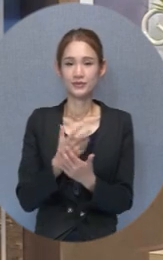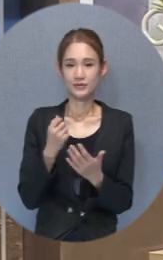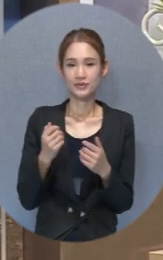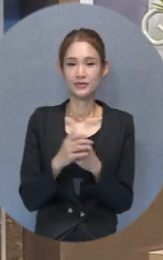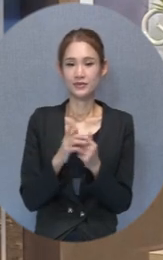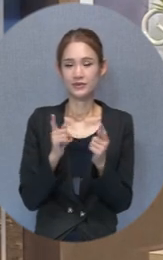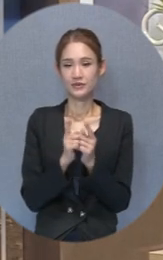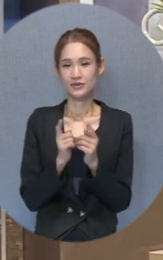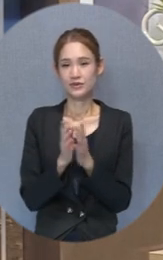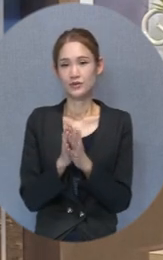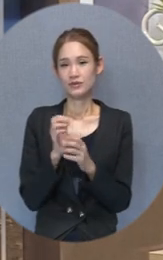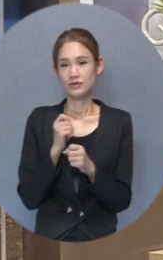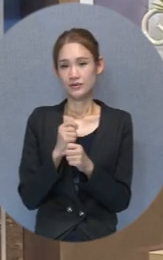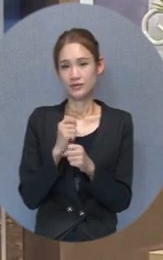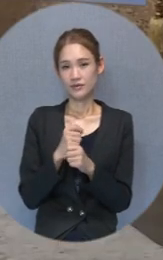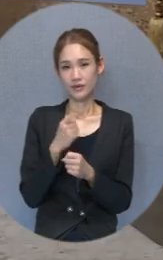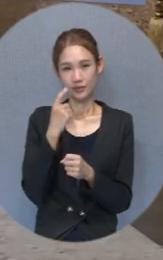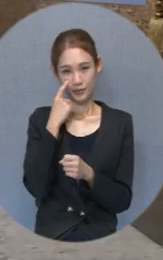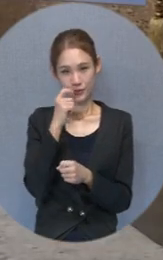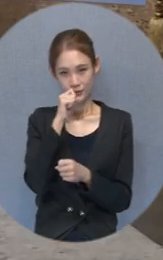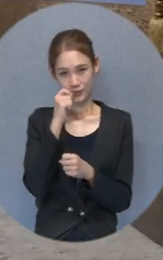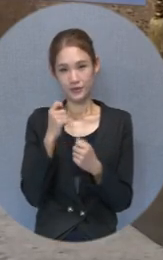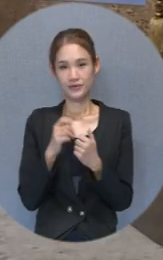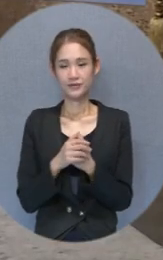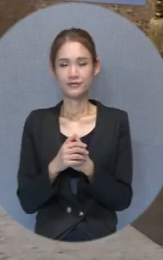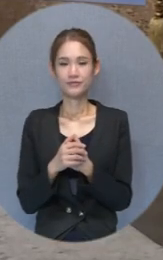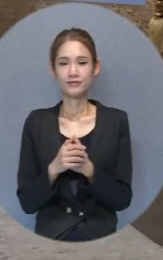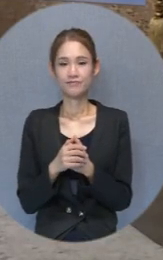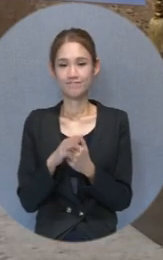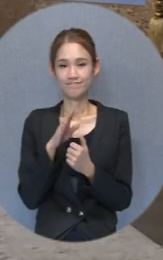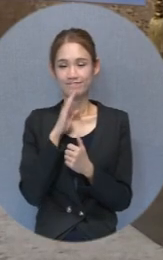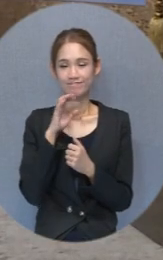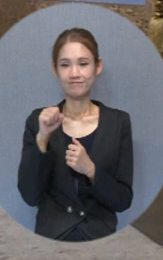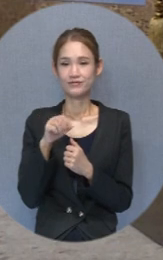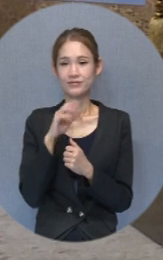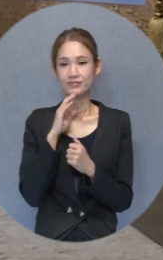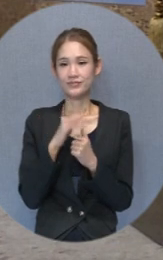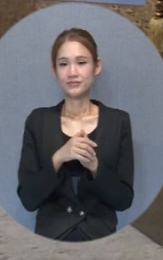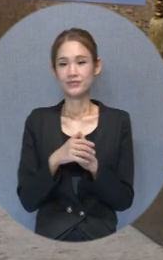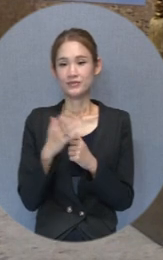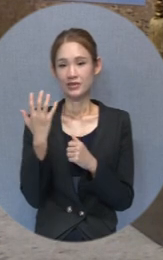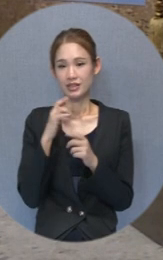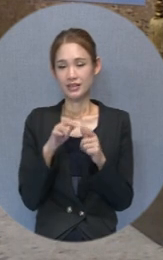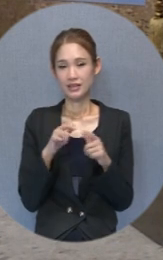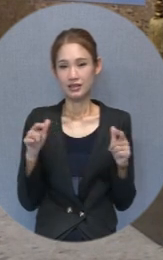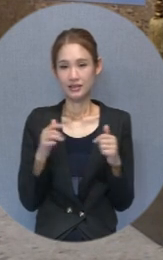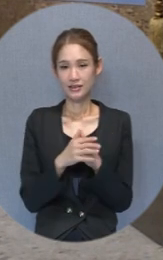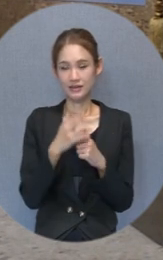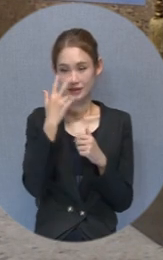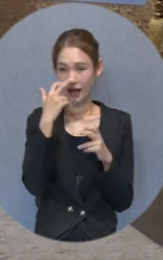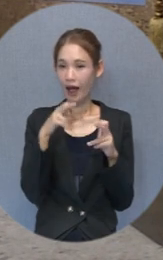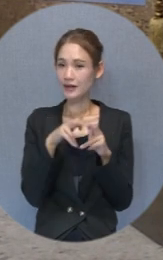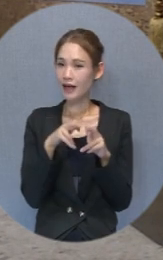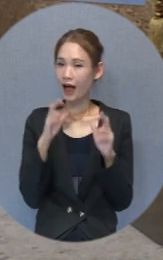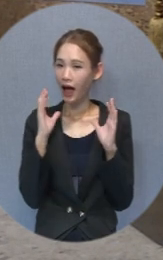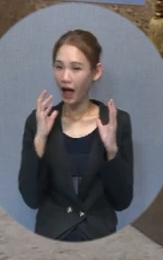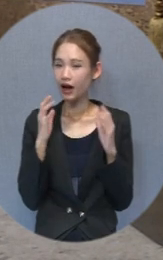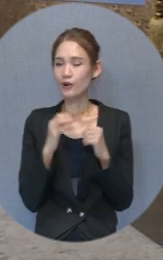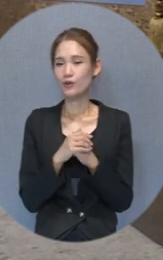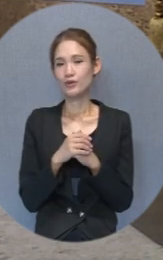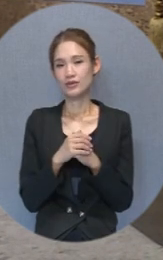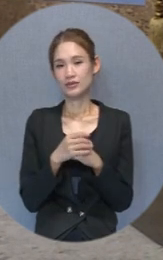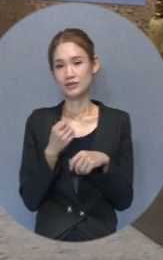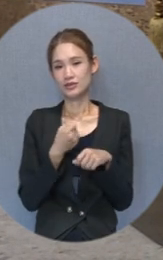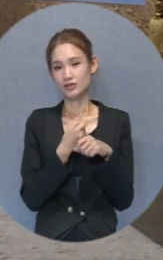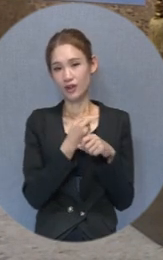보셔가지고 직접 만들어 보시는 것도 좋을 것 같아요. 네, 의미가 있고 하니까. 네, 맞아요. 그러니까 일반적으로 시각장애 아동들에게